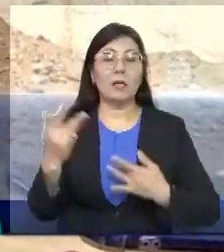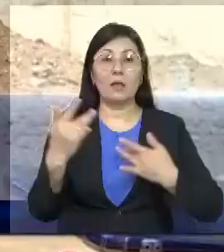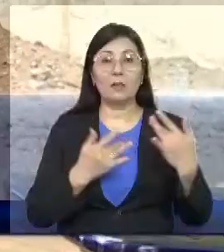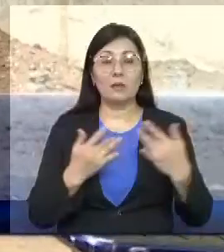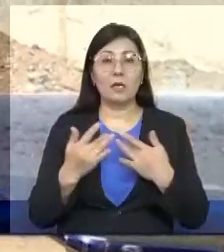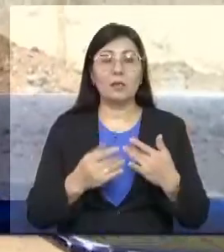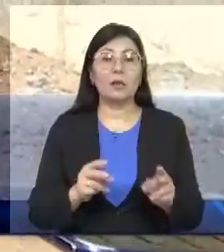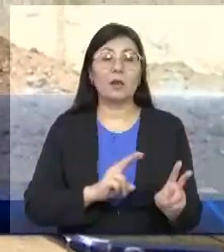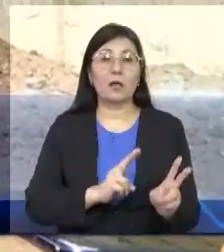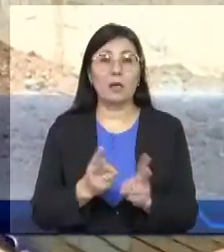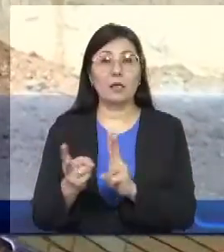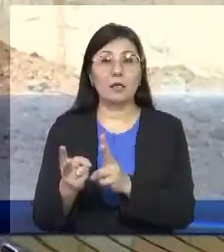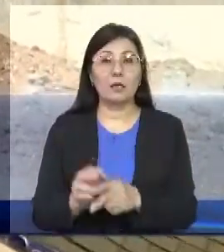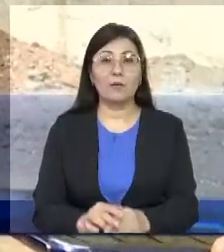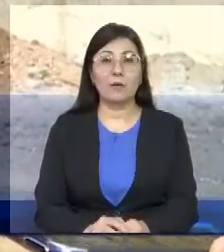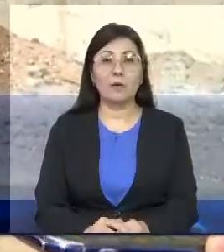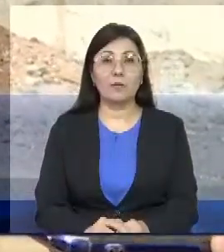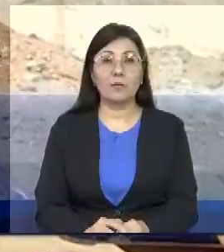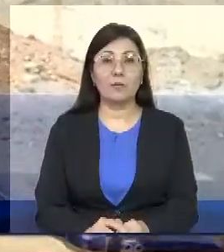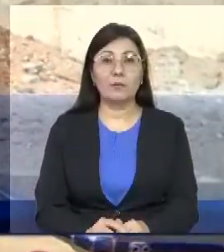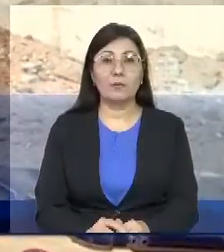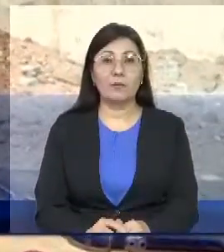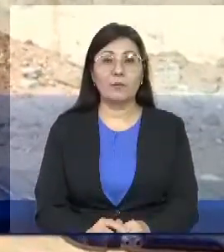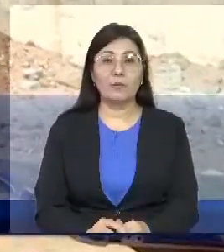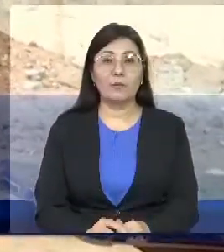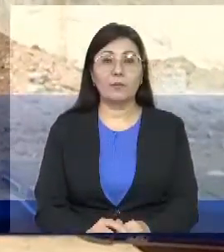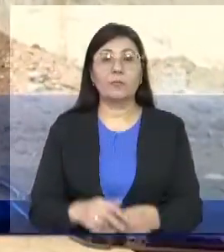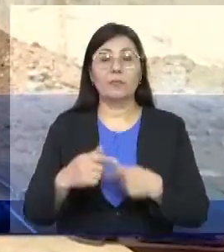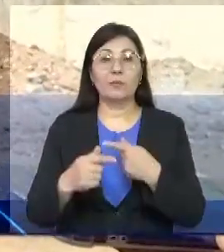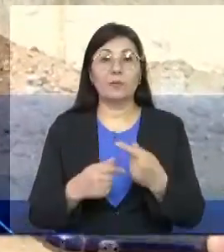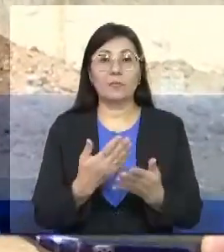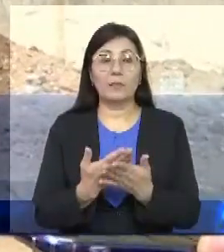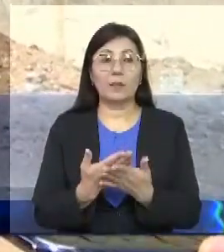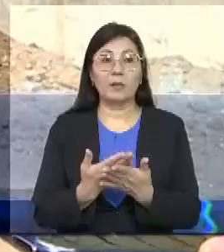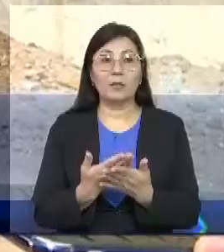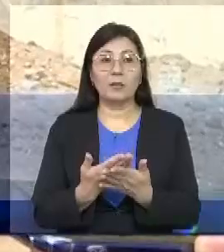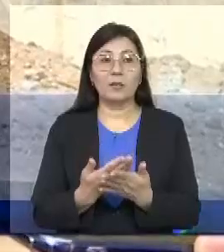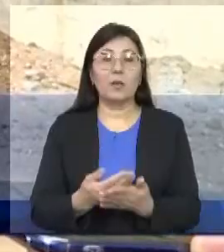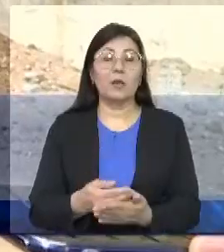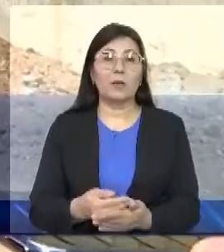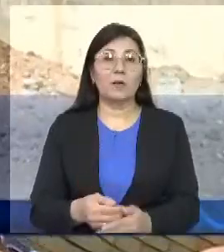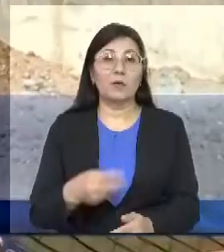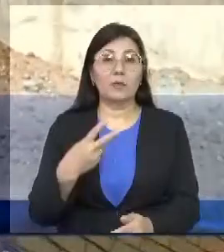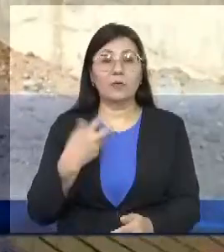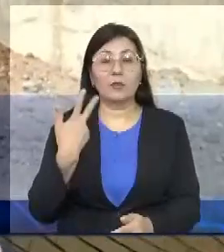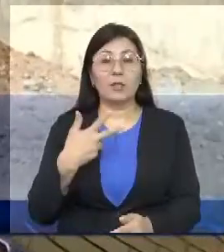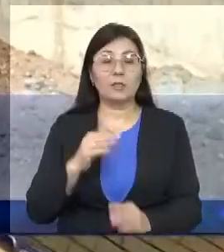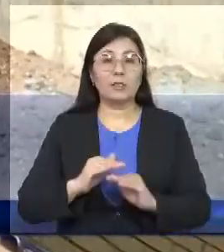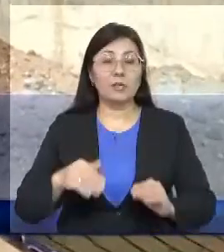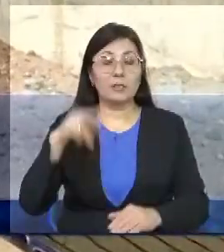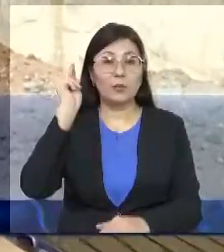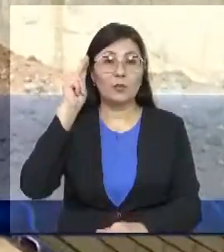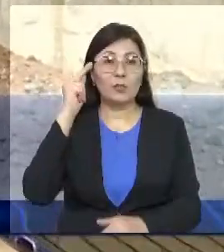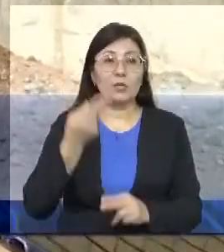театр, хореография, такие направления. Затем порядка 530 детей, поэтому эту